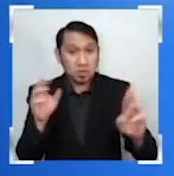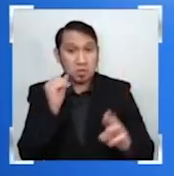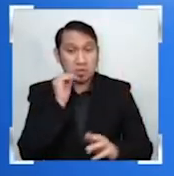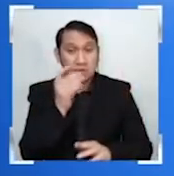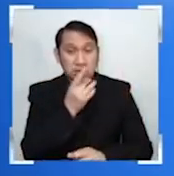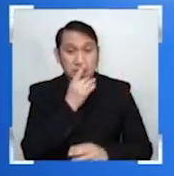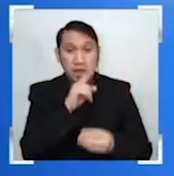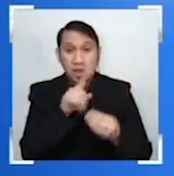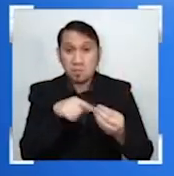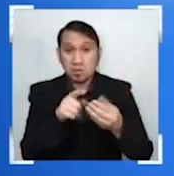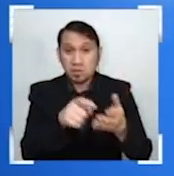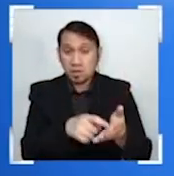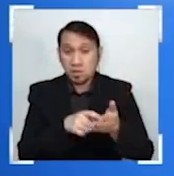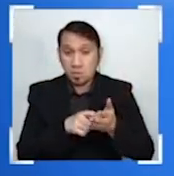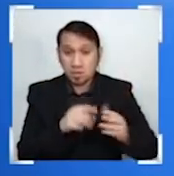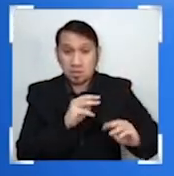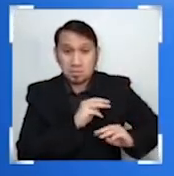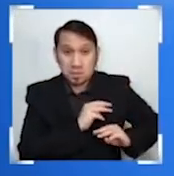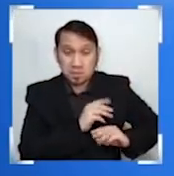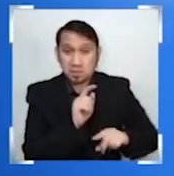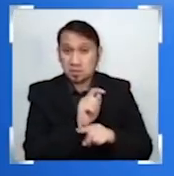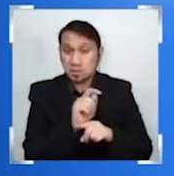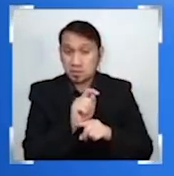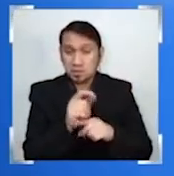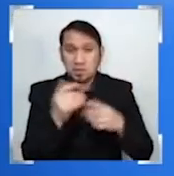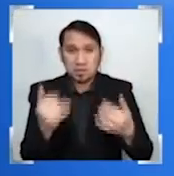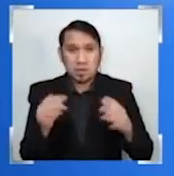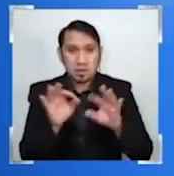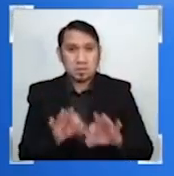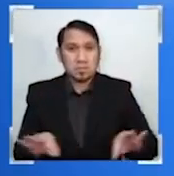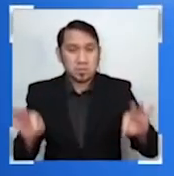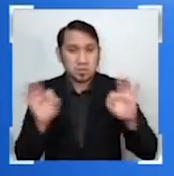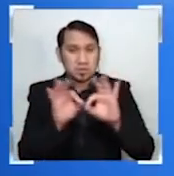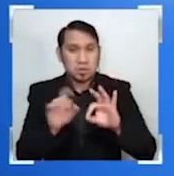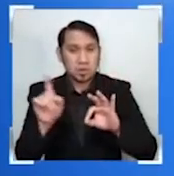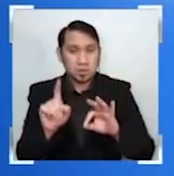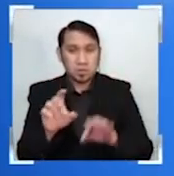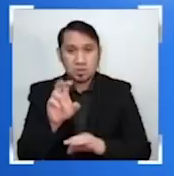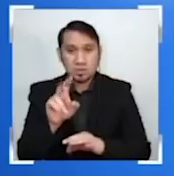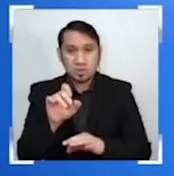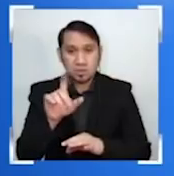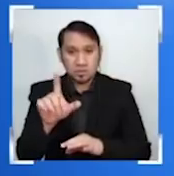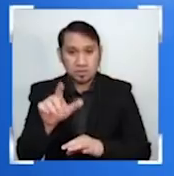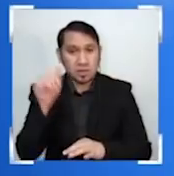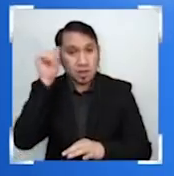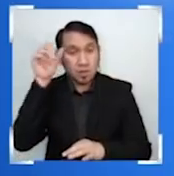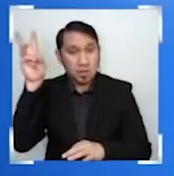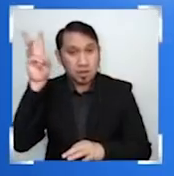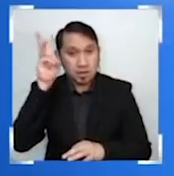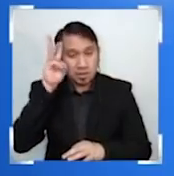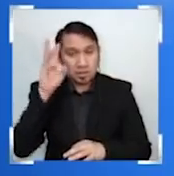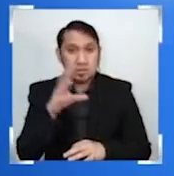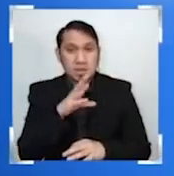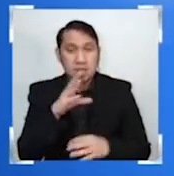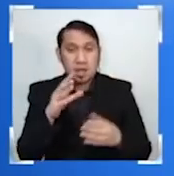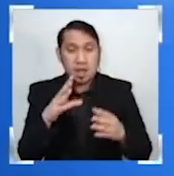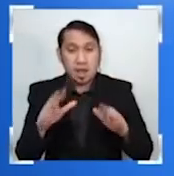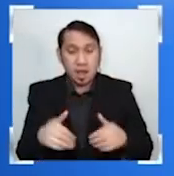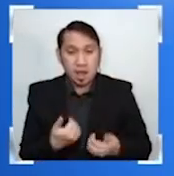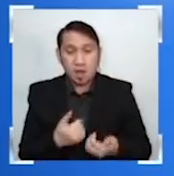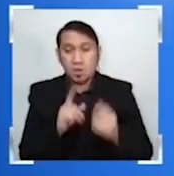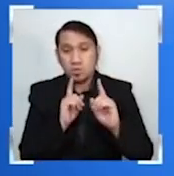training. Ayon kay Atienza, mas mahalagang palakasin ang kanilang civic consciousness at kapasidad na tumugon sa mga